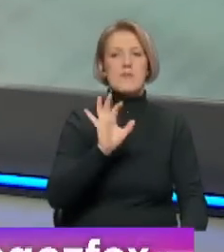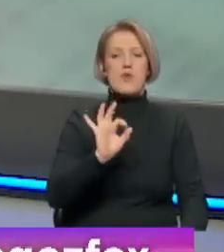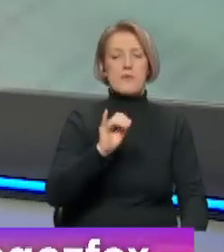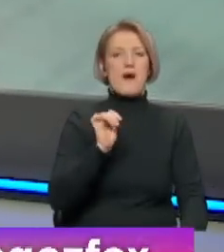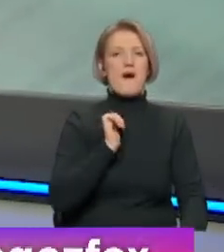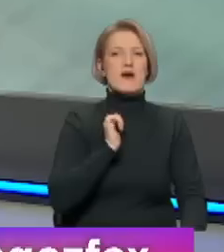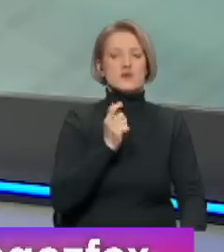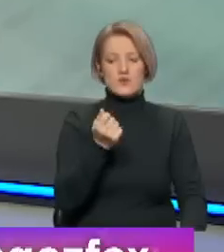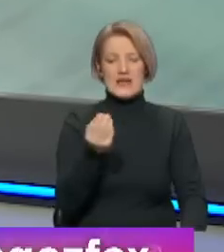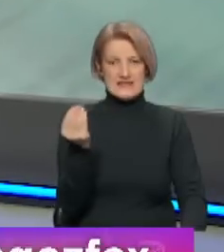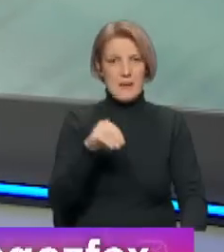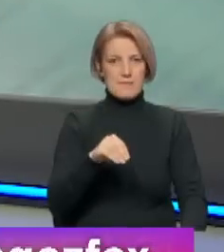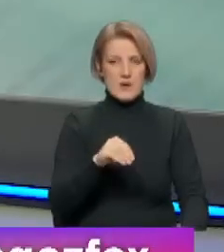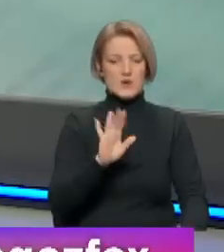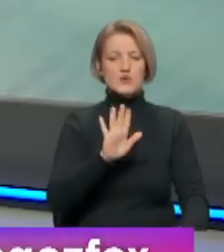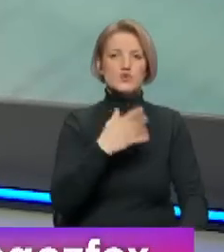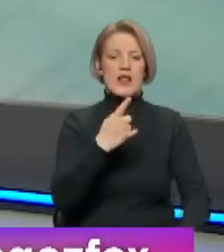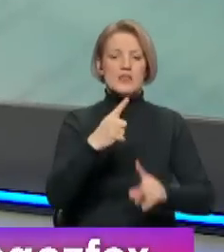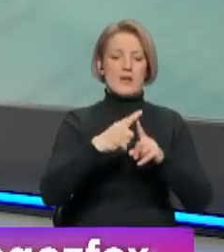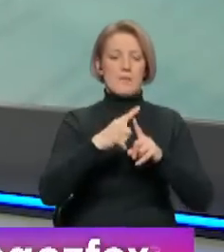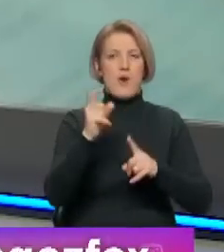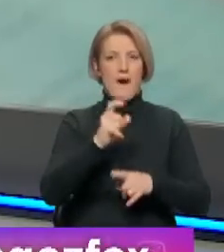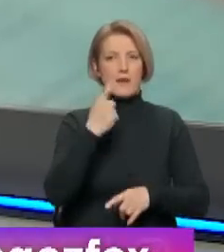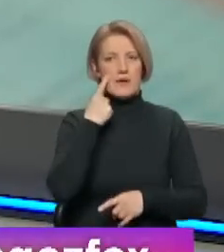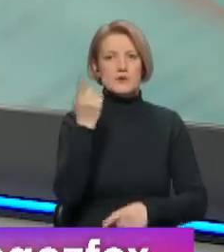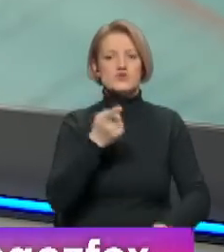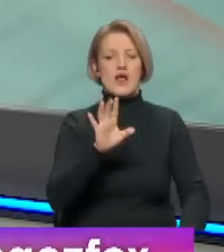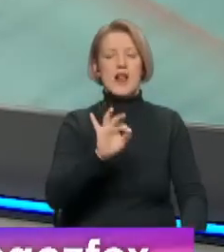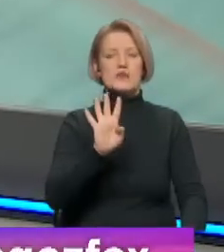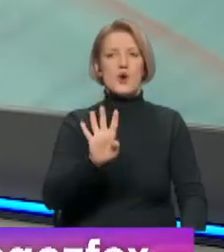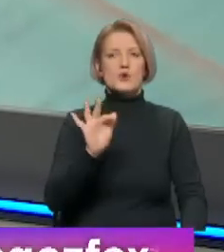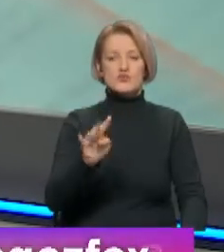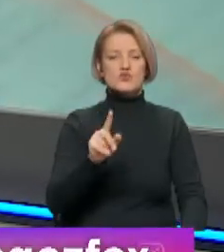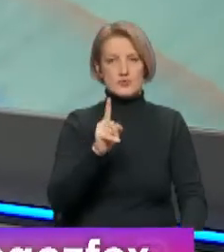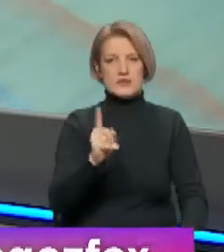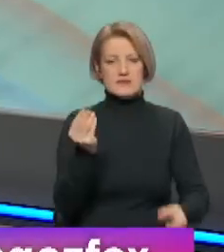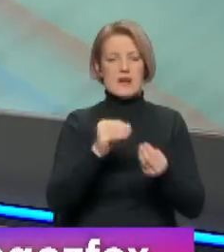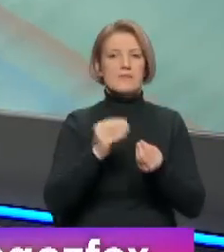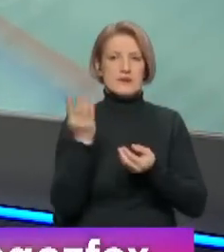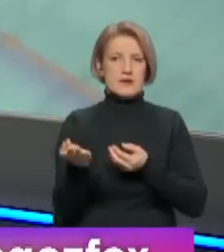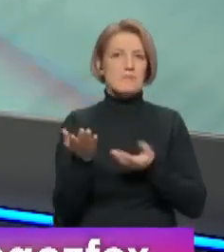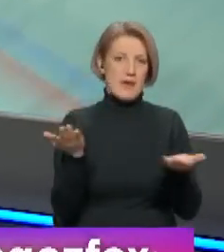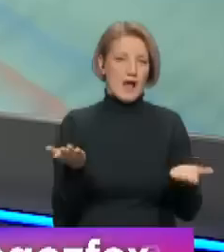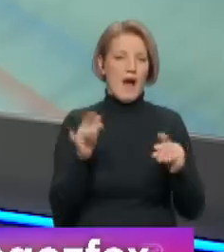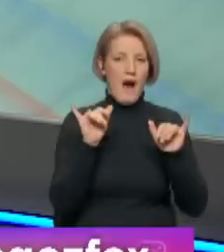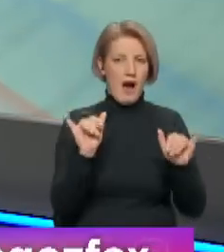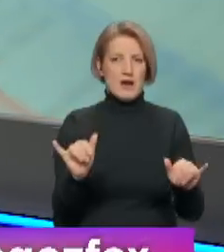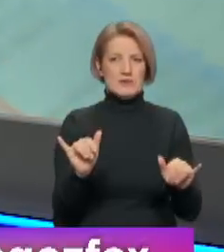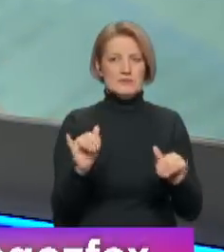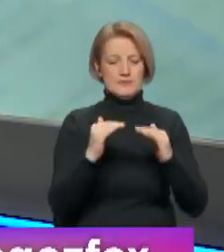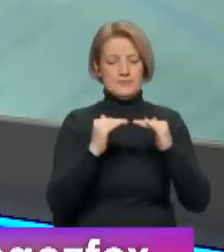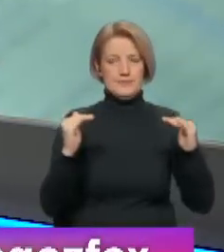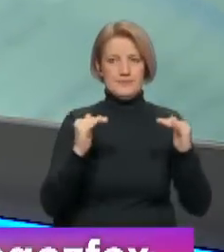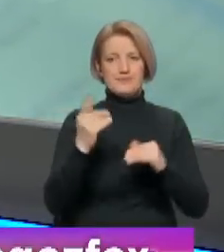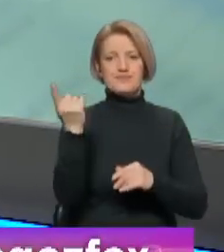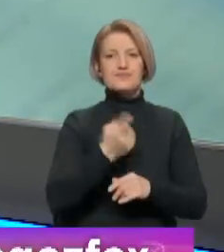bir asgari ücret zammı sonra hadi Temmuz ayından baktığınızda da %54 buçukluk bir asgari ücret zammı Peki aynı seviyede